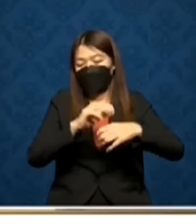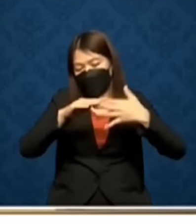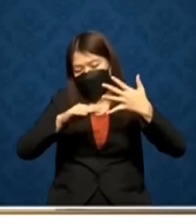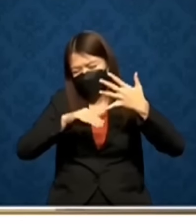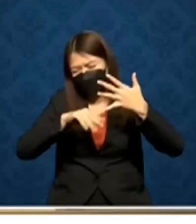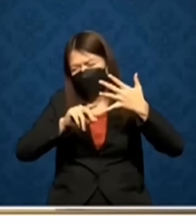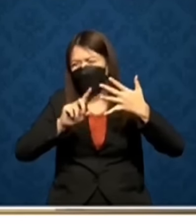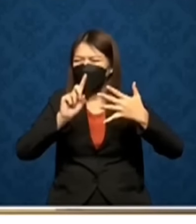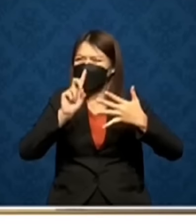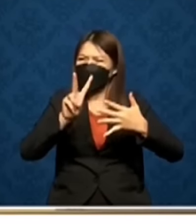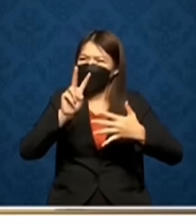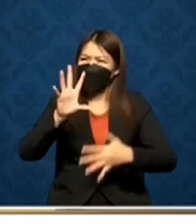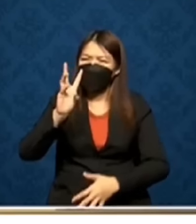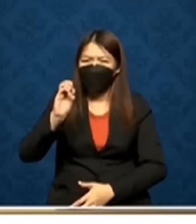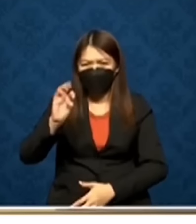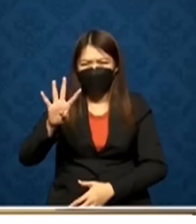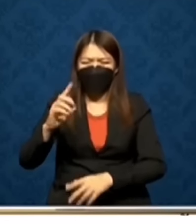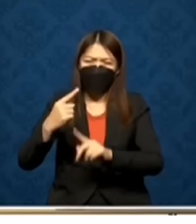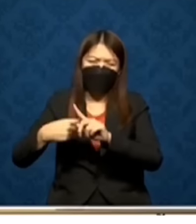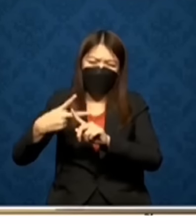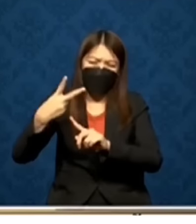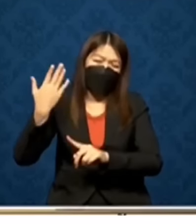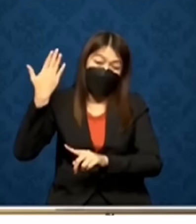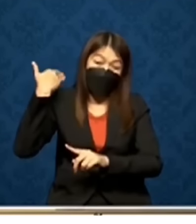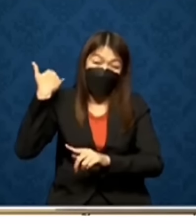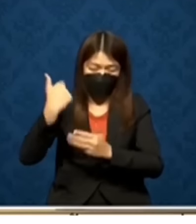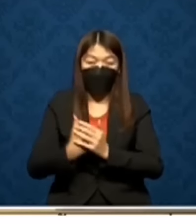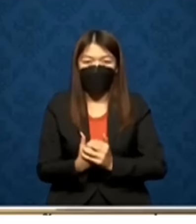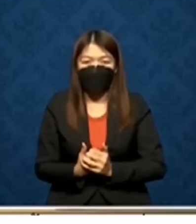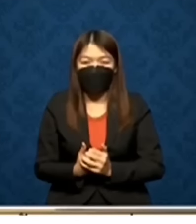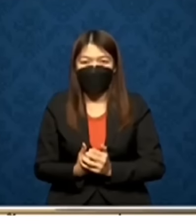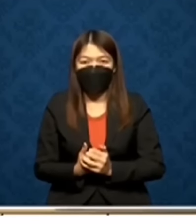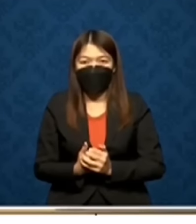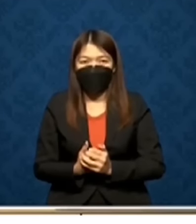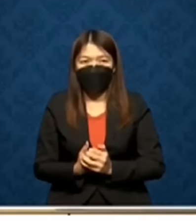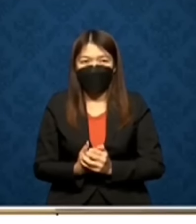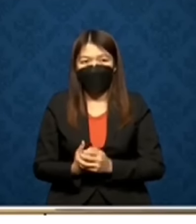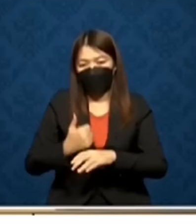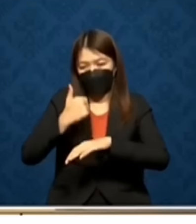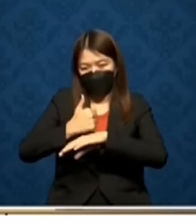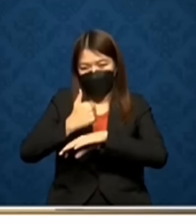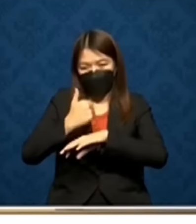2564หรือเมื่อ2เดือนที่แล้วปรากฏว่าผู้ว่า